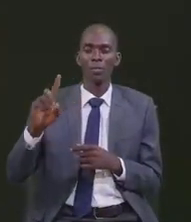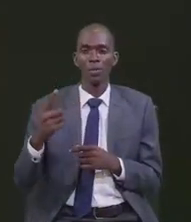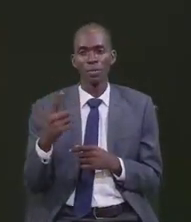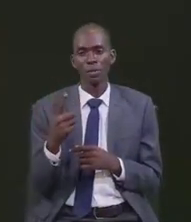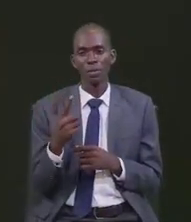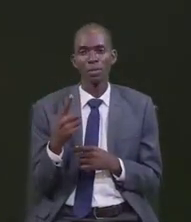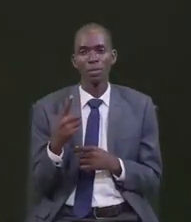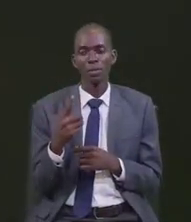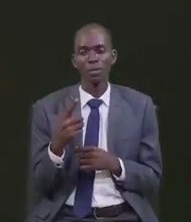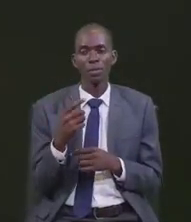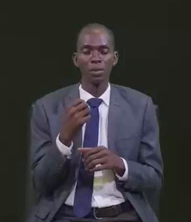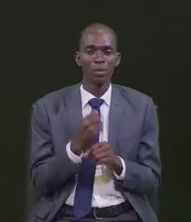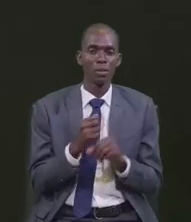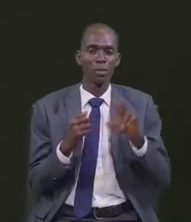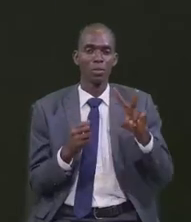2023,